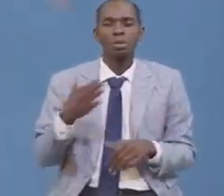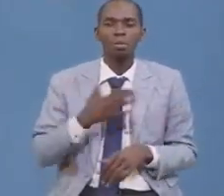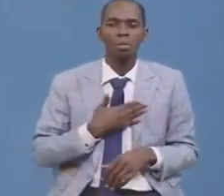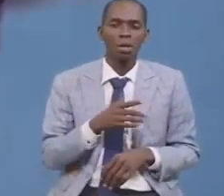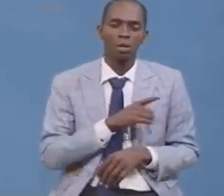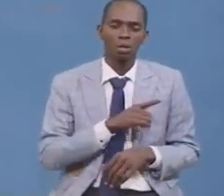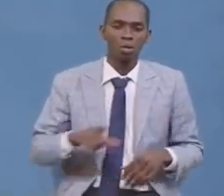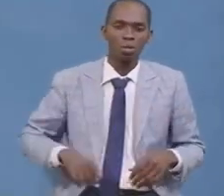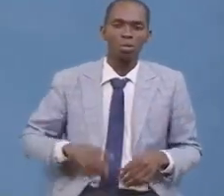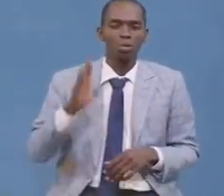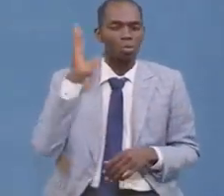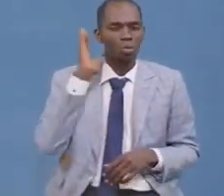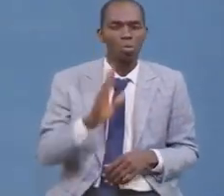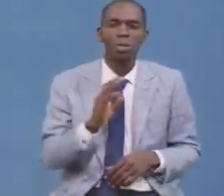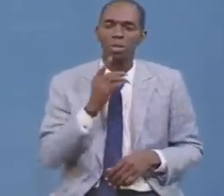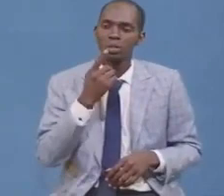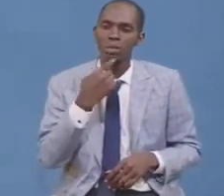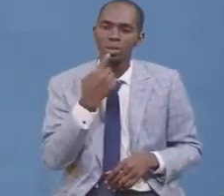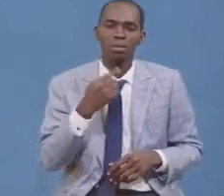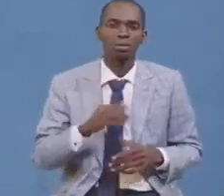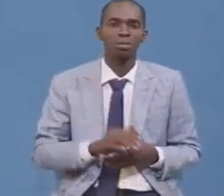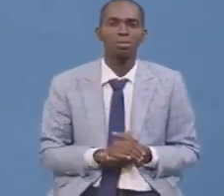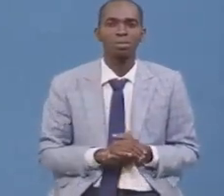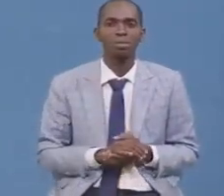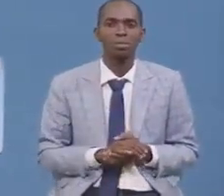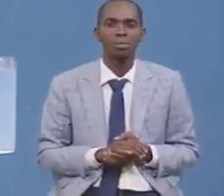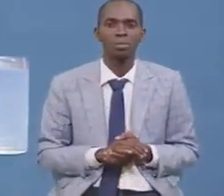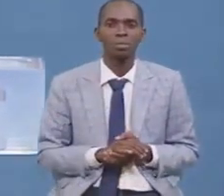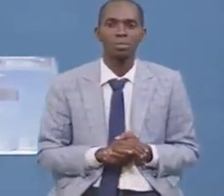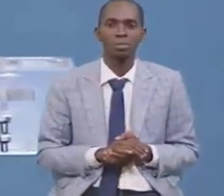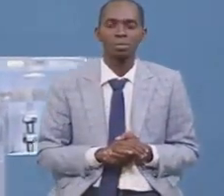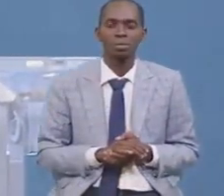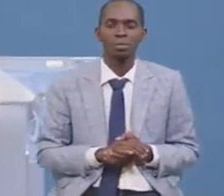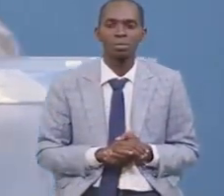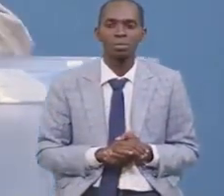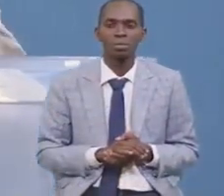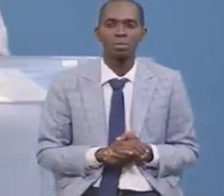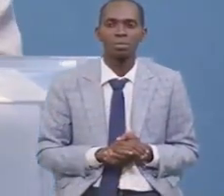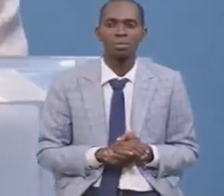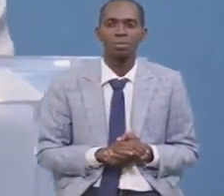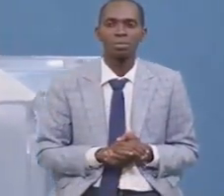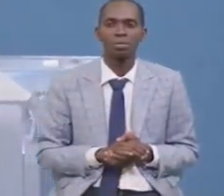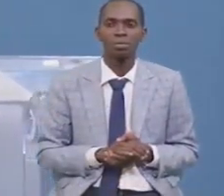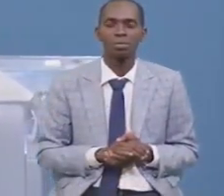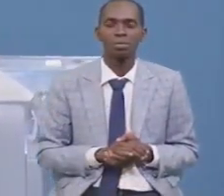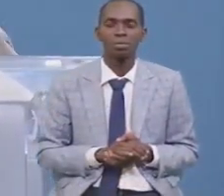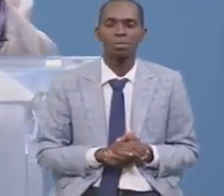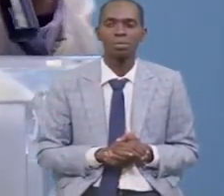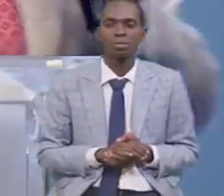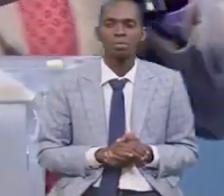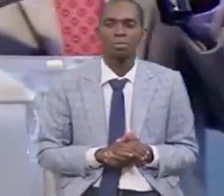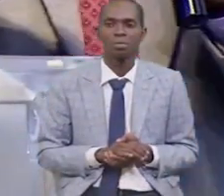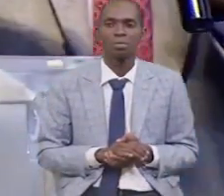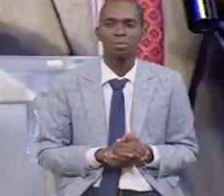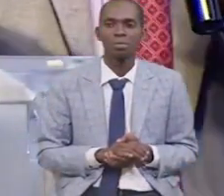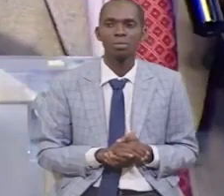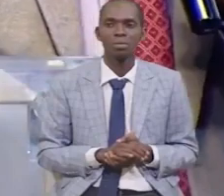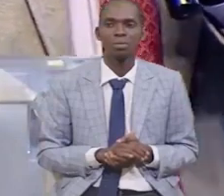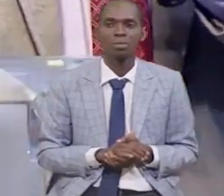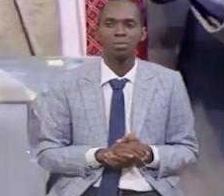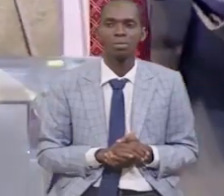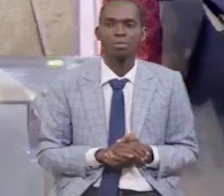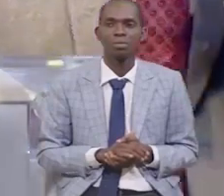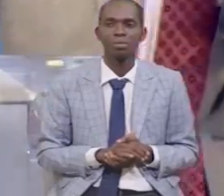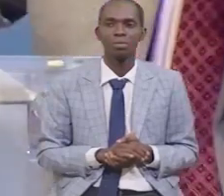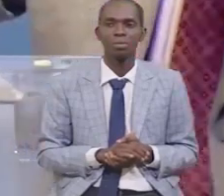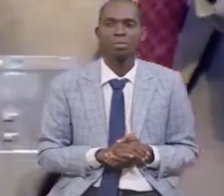will appoint. నా దేవుడు నాకు ఏదైతే సెలవిస్తారో నన్ను నమ్మి ఆయన నాకు అప్పగించిన చిత్తమును నెరవేర్చి జరిగించడానికి నేను